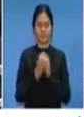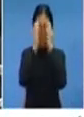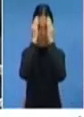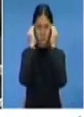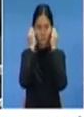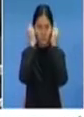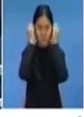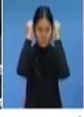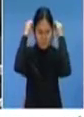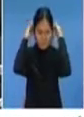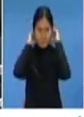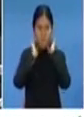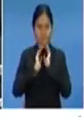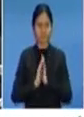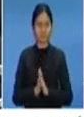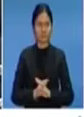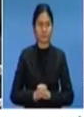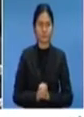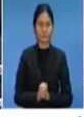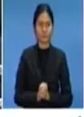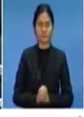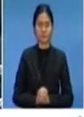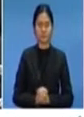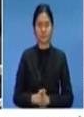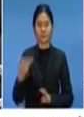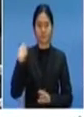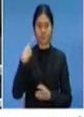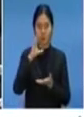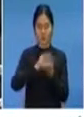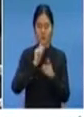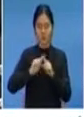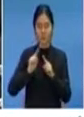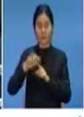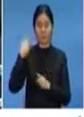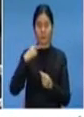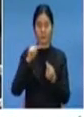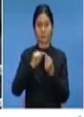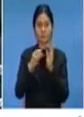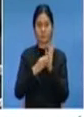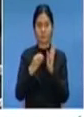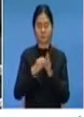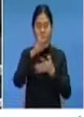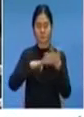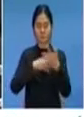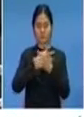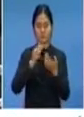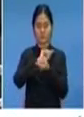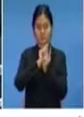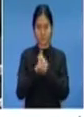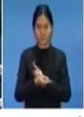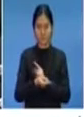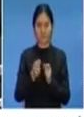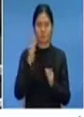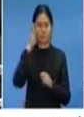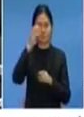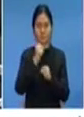ไม่คิดค่าโฆษณานะครับเพราะถือว่าเป็นประโยชน์ในข้อมูลที่กทม.ได้เอาแผนปฏิรูปของทางพวกเราไปดำเนิน